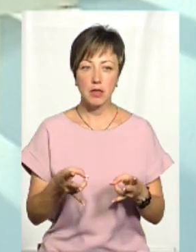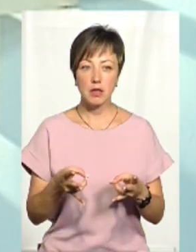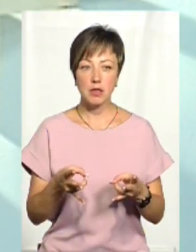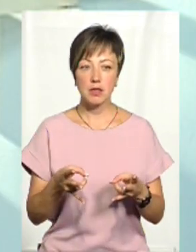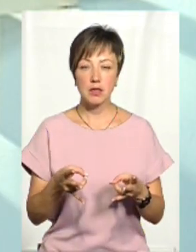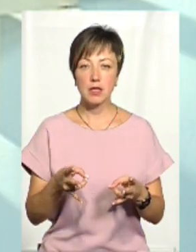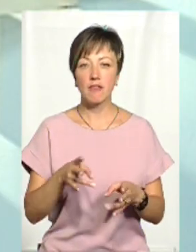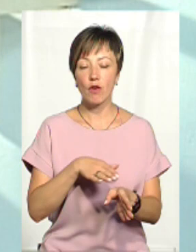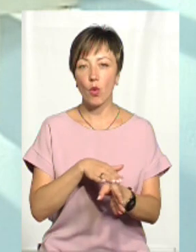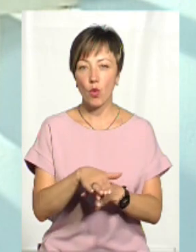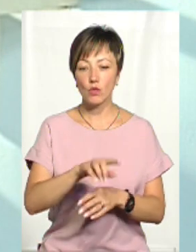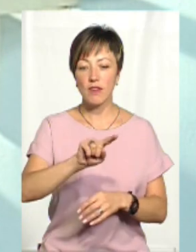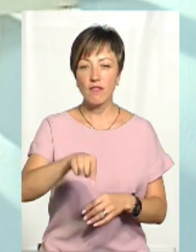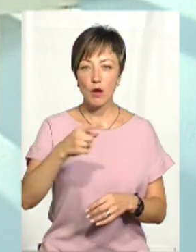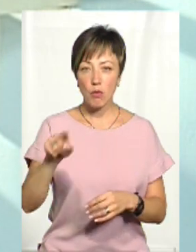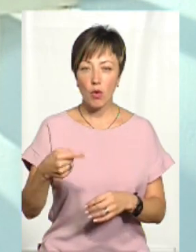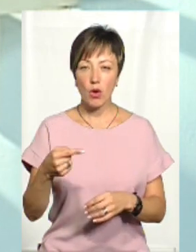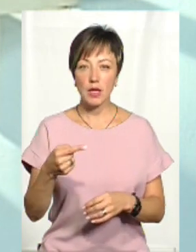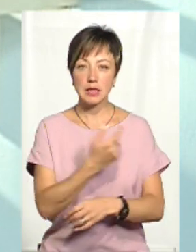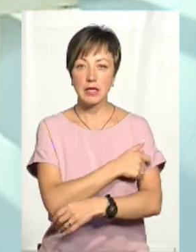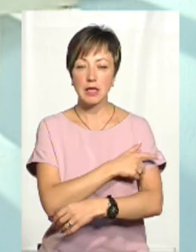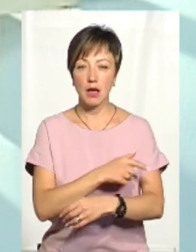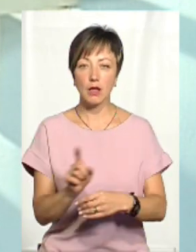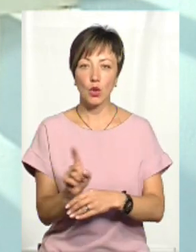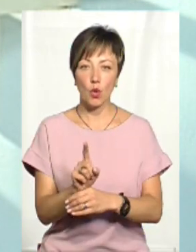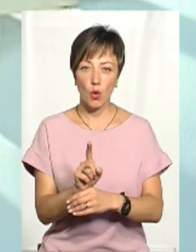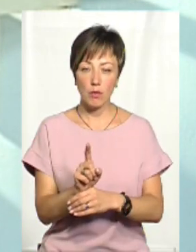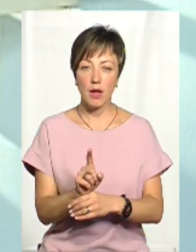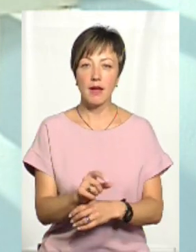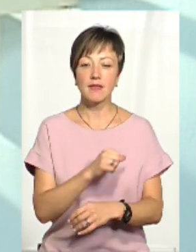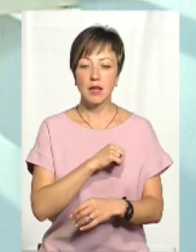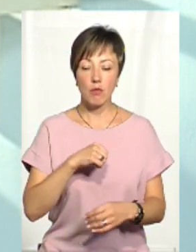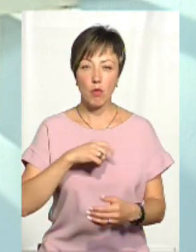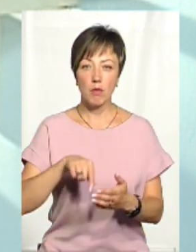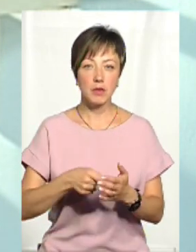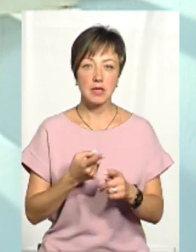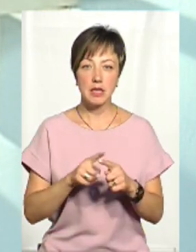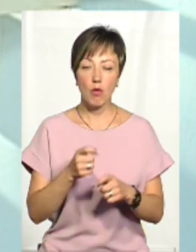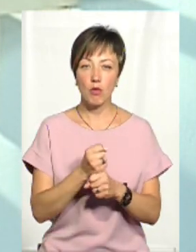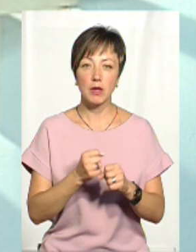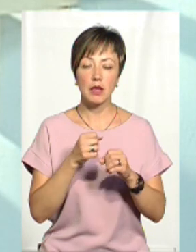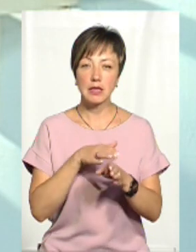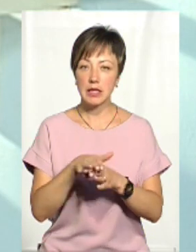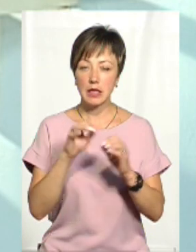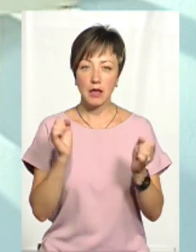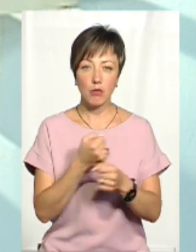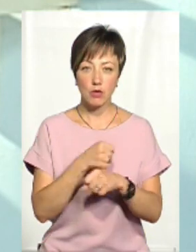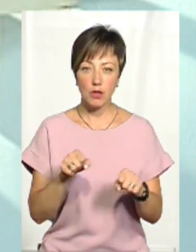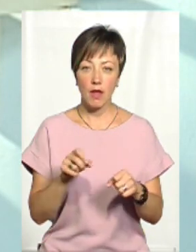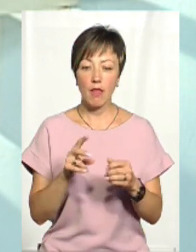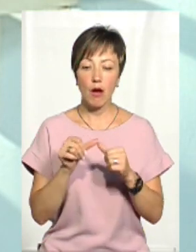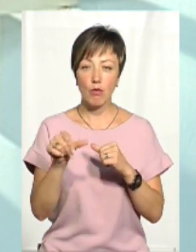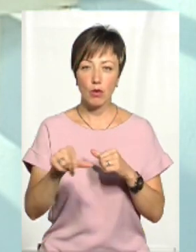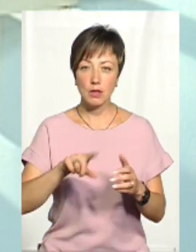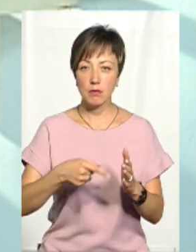вимоги, дотримуючись вимог санітарних норм. Тобто в самому місті цей обробіток здійснити не можна буде.